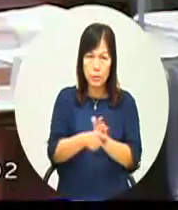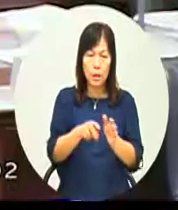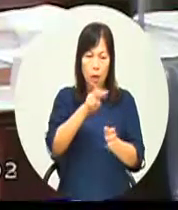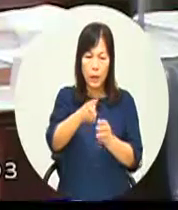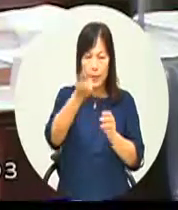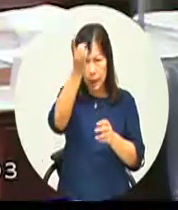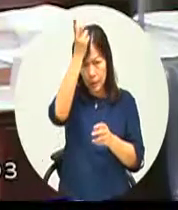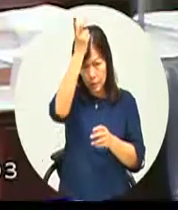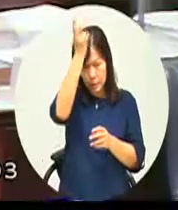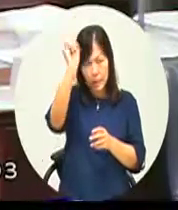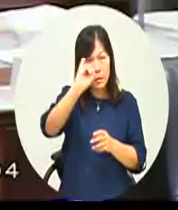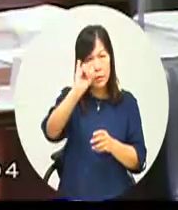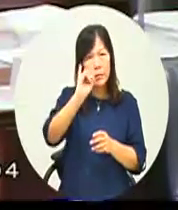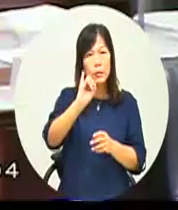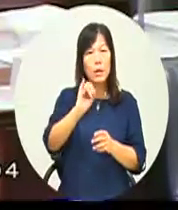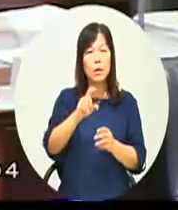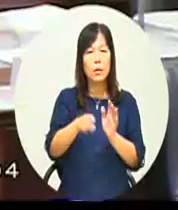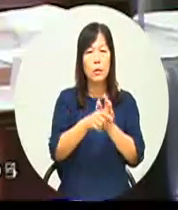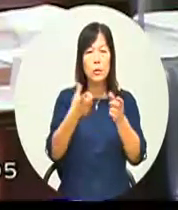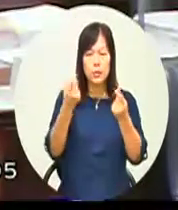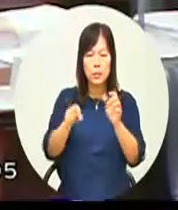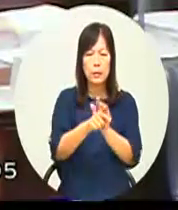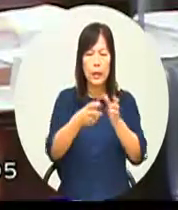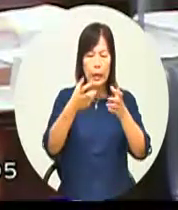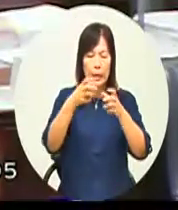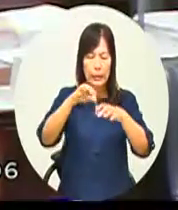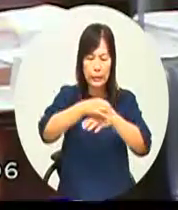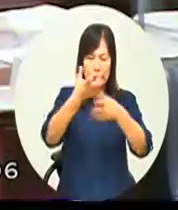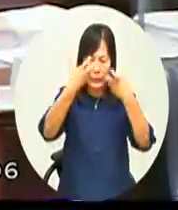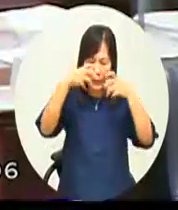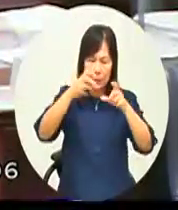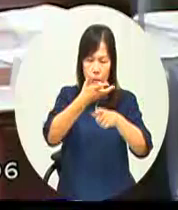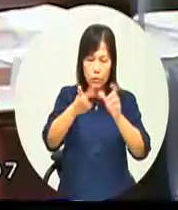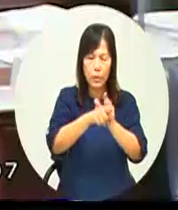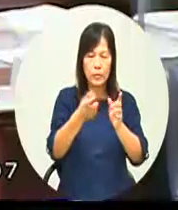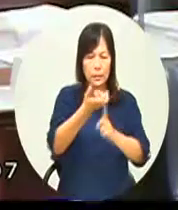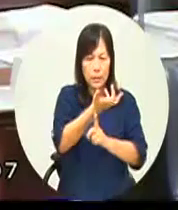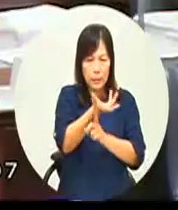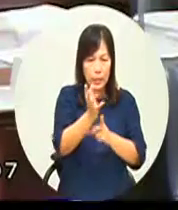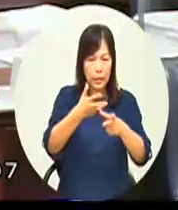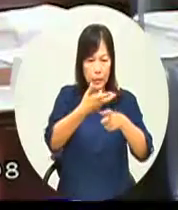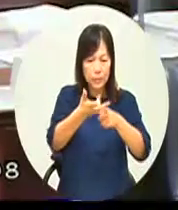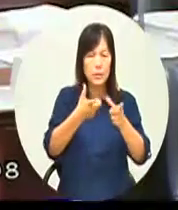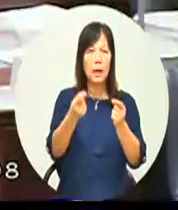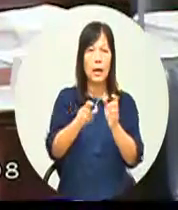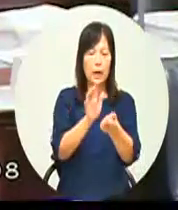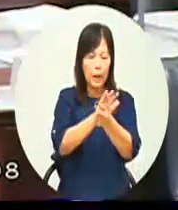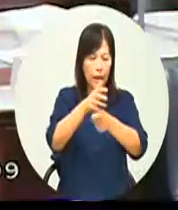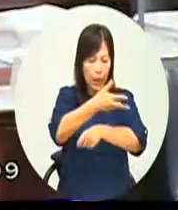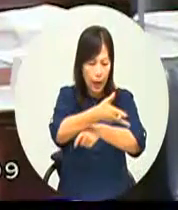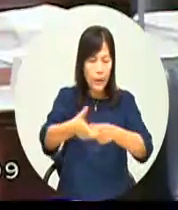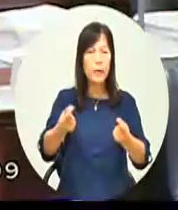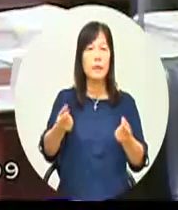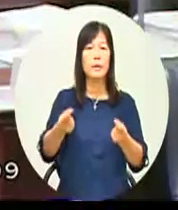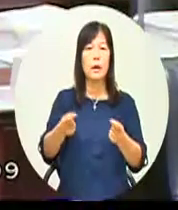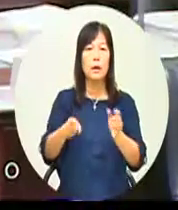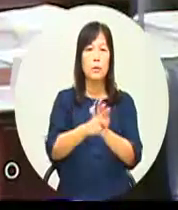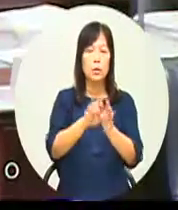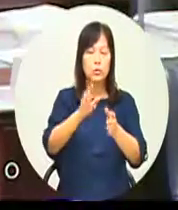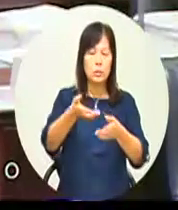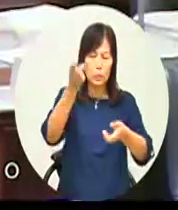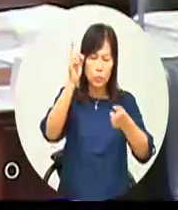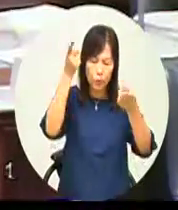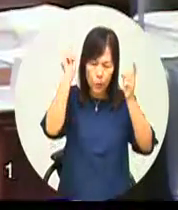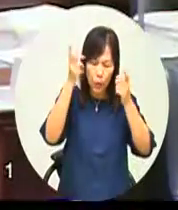资文局长在不管是金狮湖还是莲池潭，或者是爱河旁边，其实都有一些水上游憩